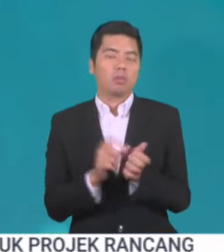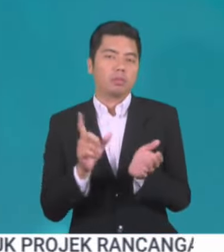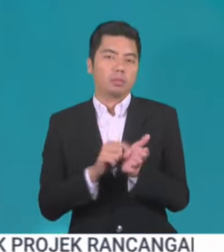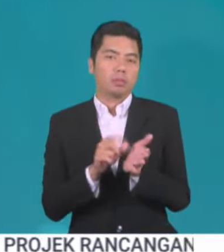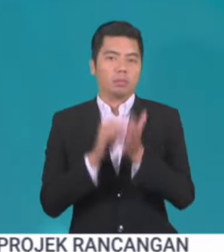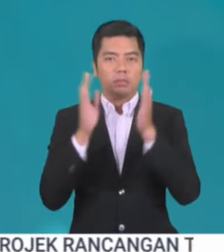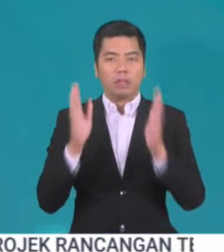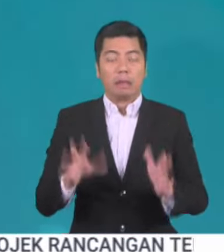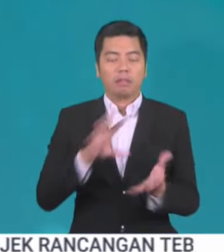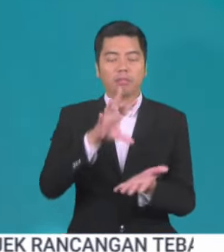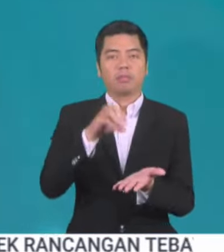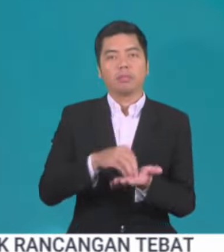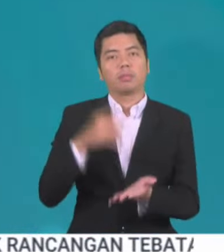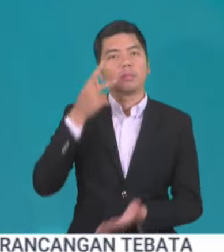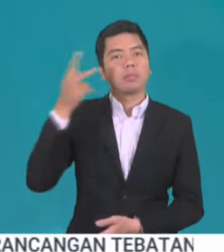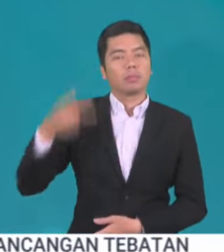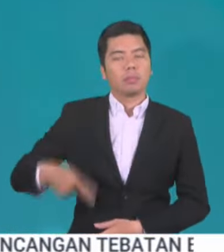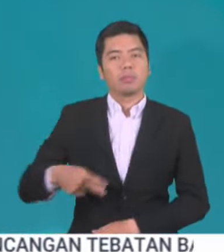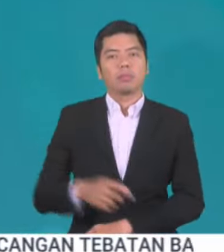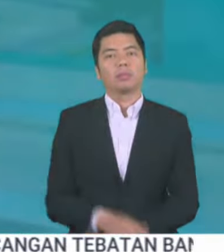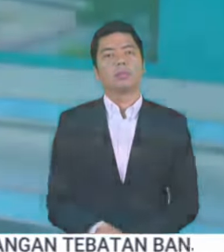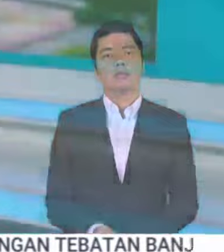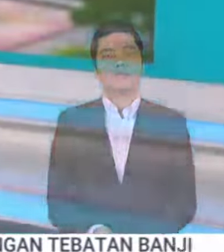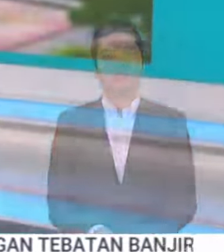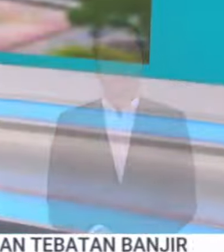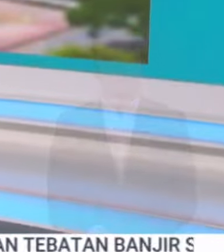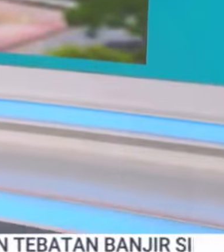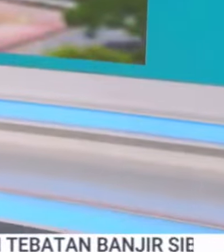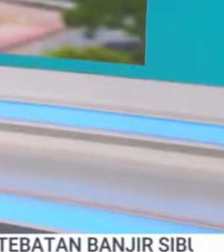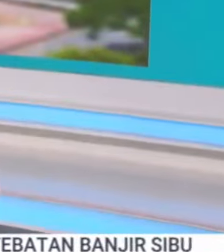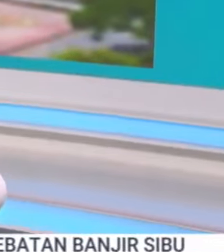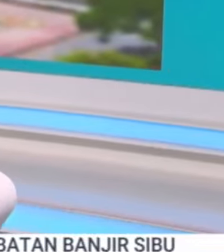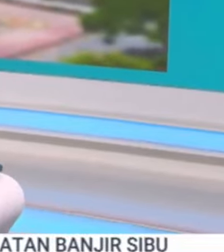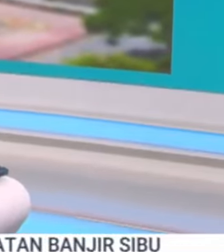Fazril Hisham Afandi di Kuching. Silakan Fazril.